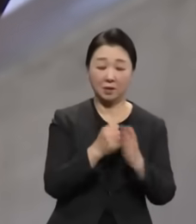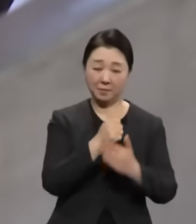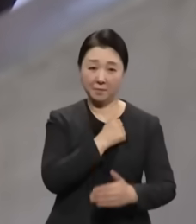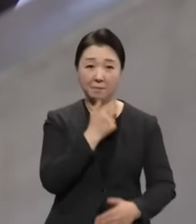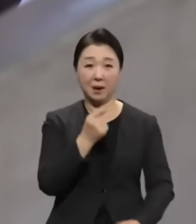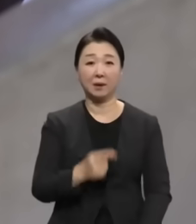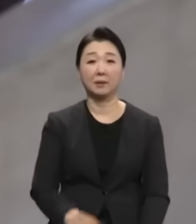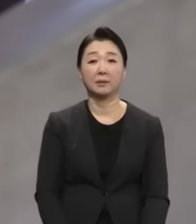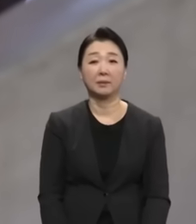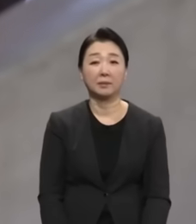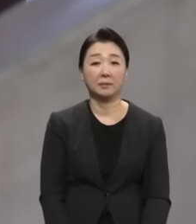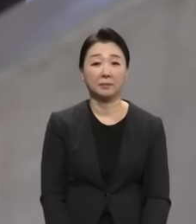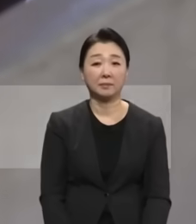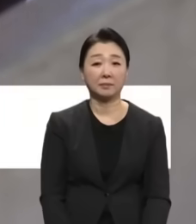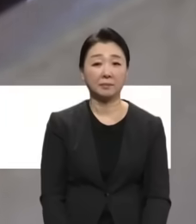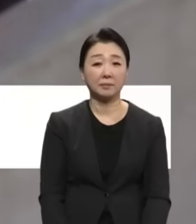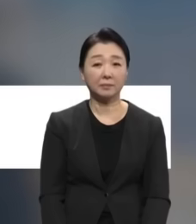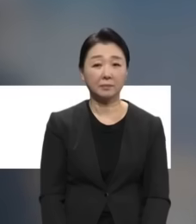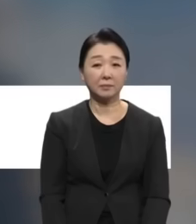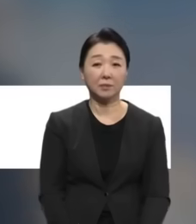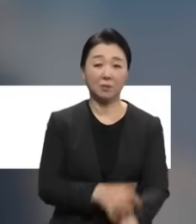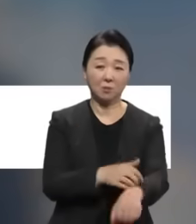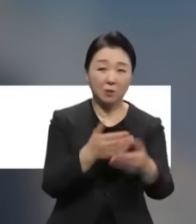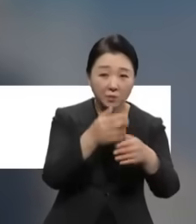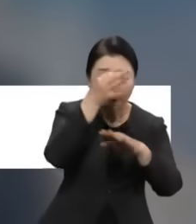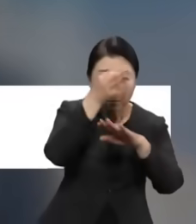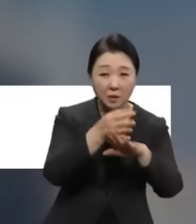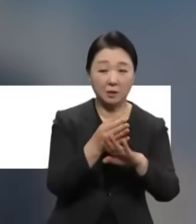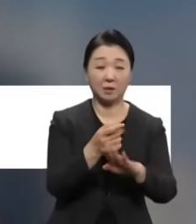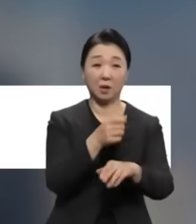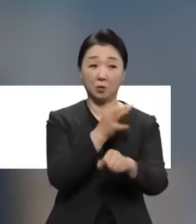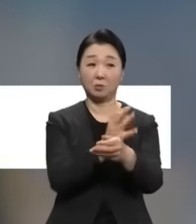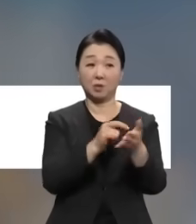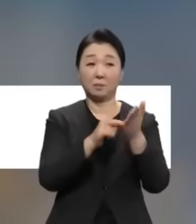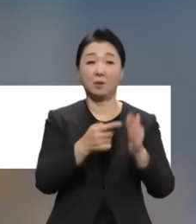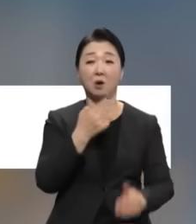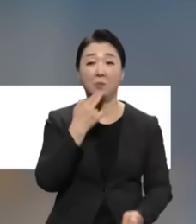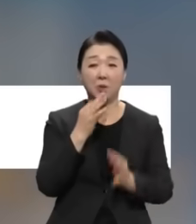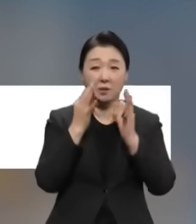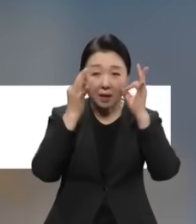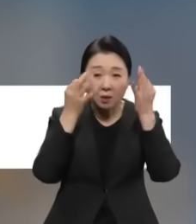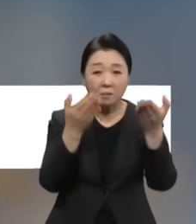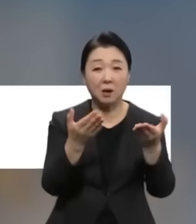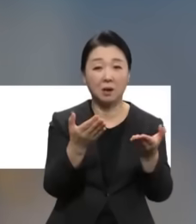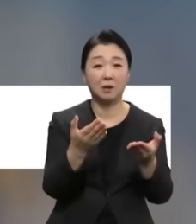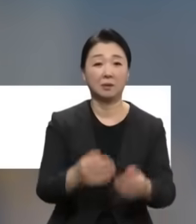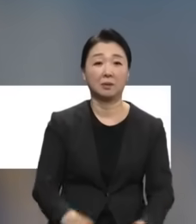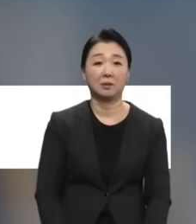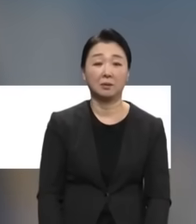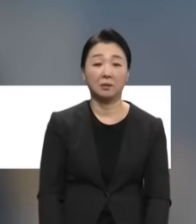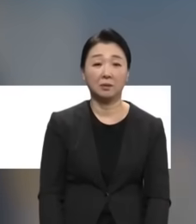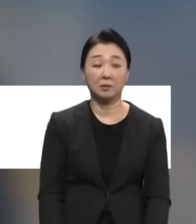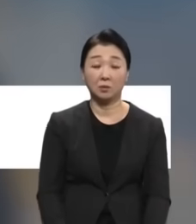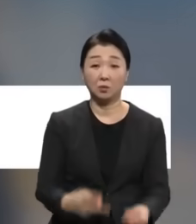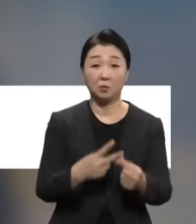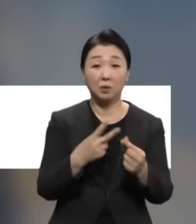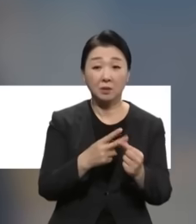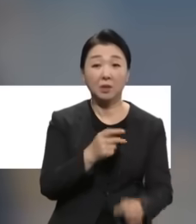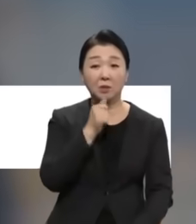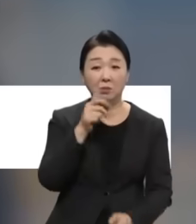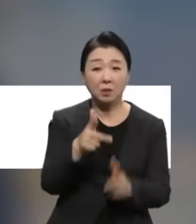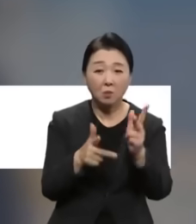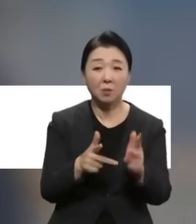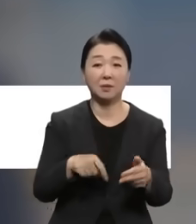터뜨립니다. 불편한 기침을 죄송합니다. 소비자 피해 없도록 최선을 다해서 이렇게 보상할 거고요. 두 번째로는